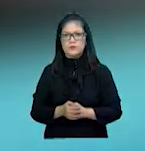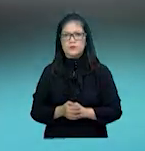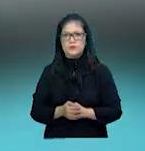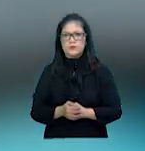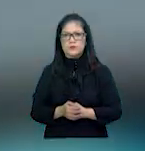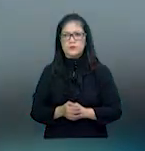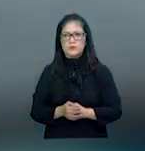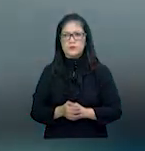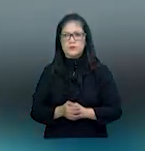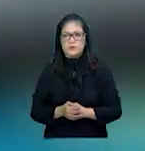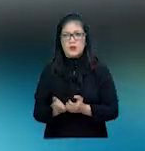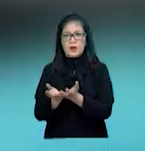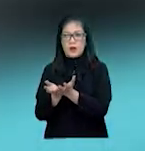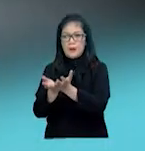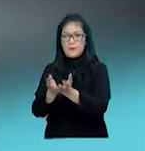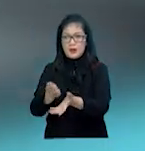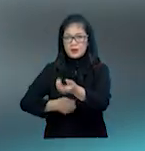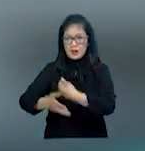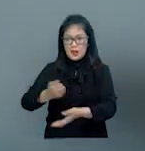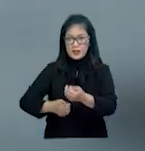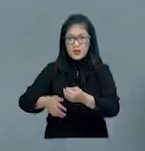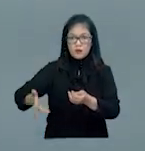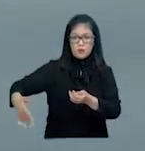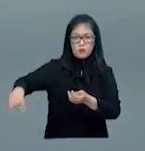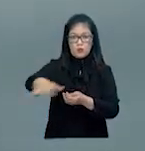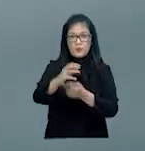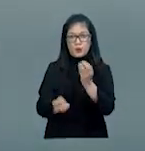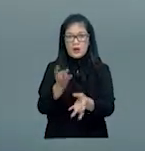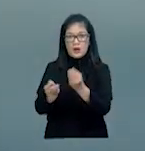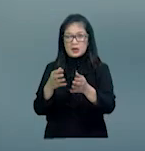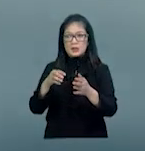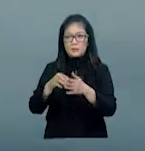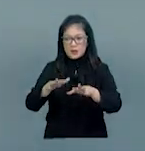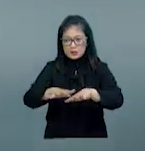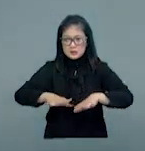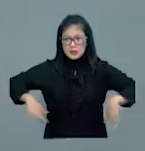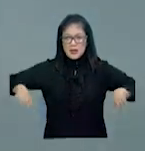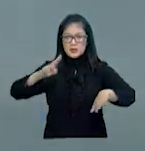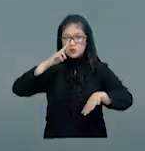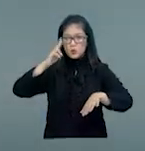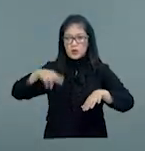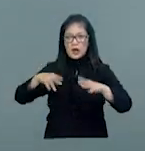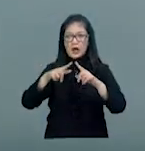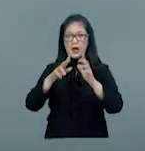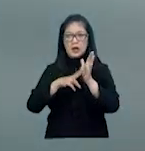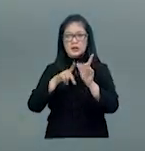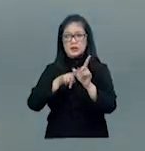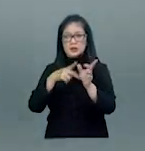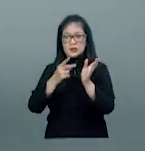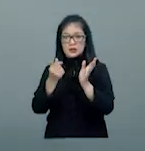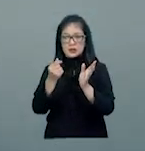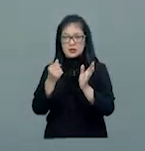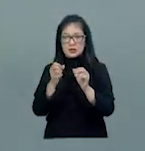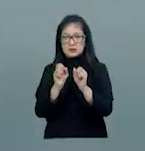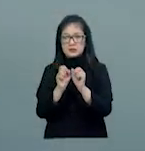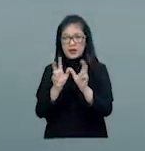Kapal nelayan ini terbakar di tengah laut di perairan Selat Sunda di sekitaran perairan selatan Anyer, Serang, Banten. Kapal jenis Fiber membawa 8